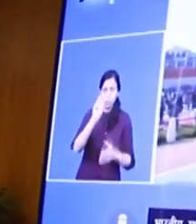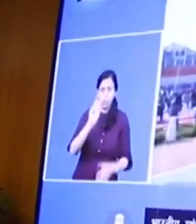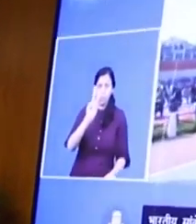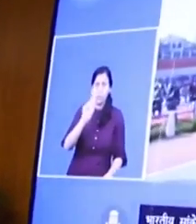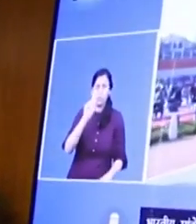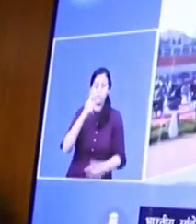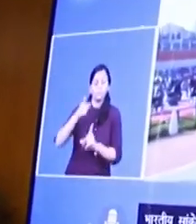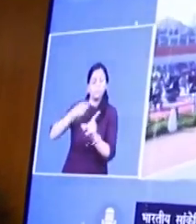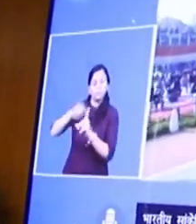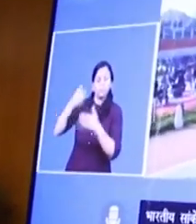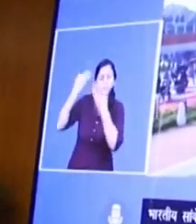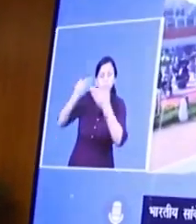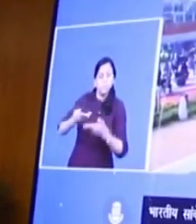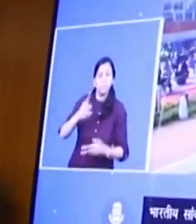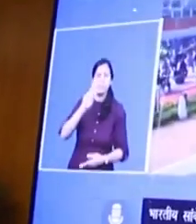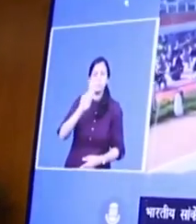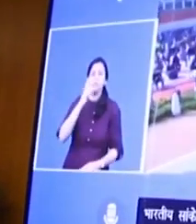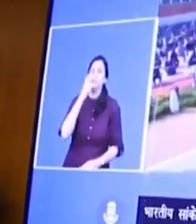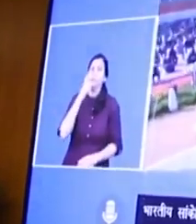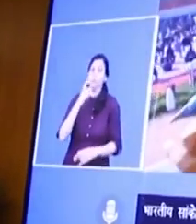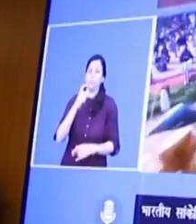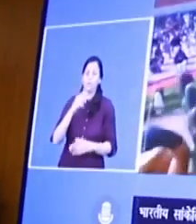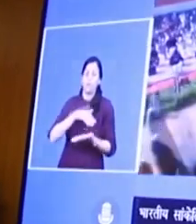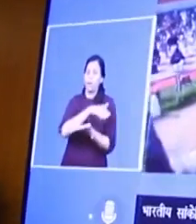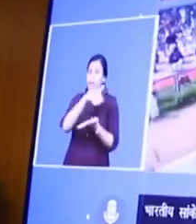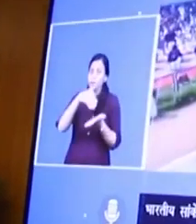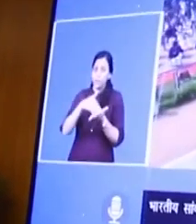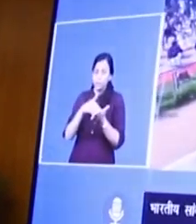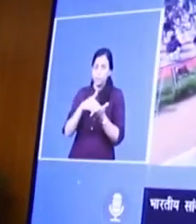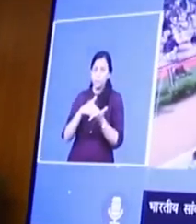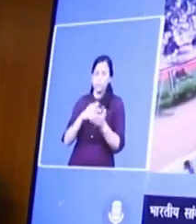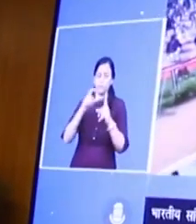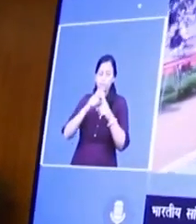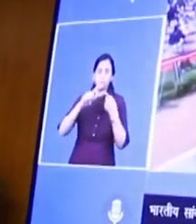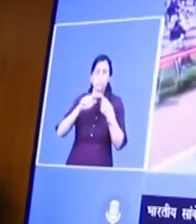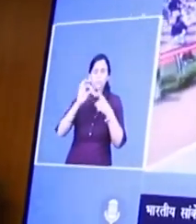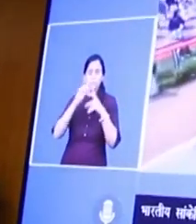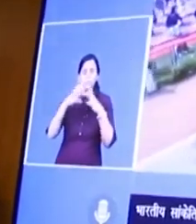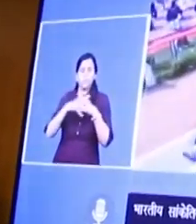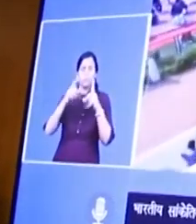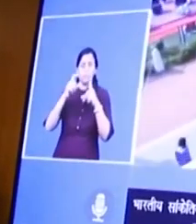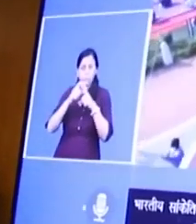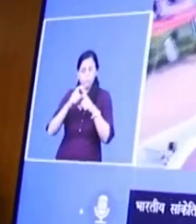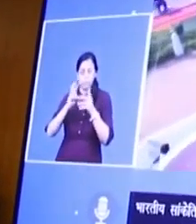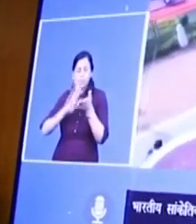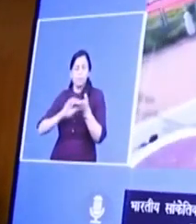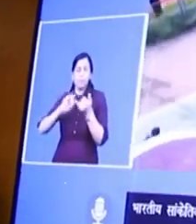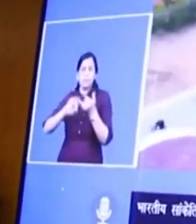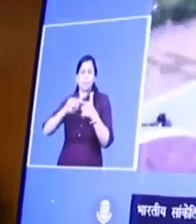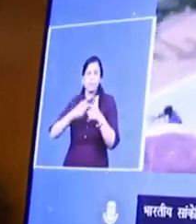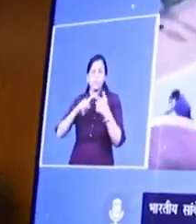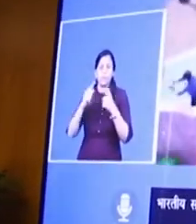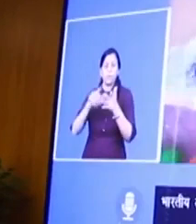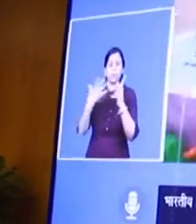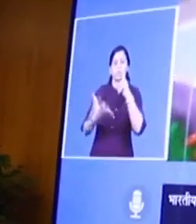केंद्र, दिव्यांगजन सशक्तिकरण विभाग, सामाजिक न्याय एवं अधिकारिता मंत्रालय को 2021 में 72वें गणतंत्र